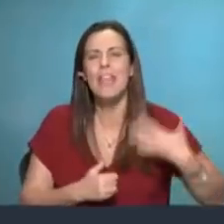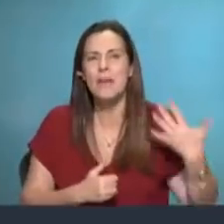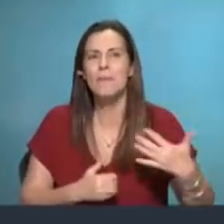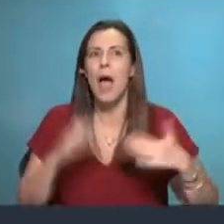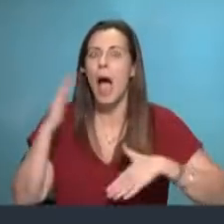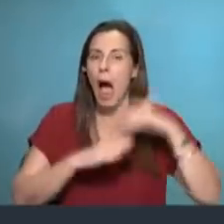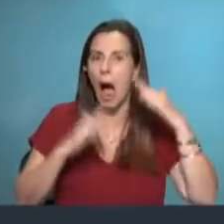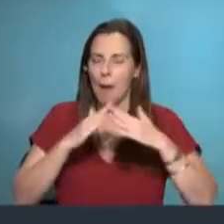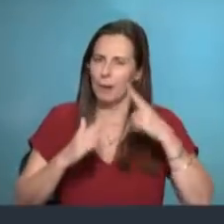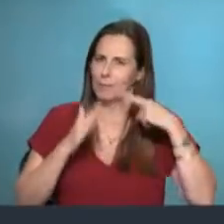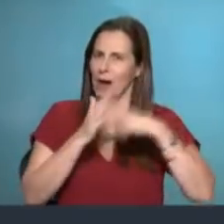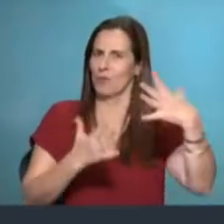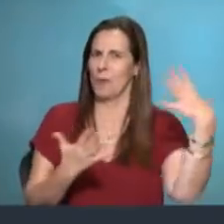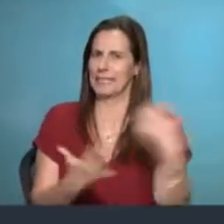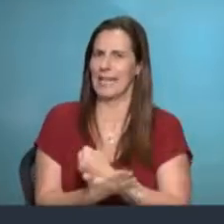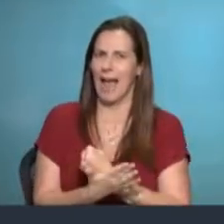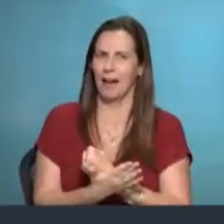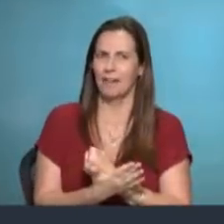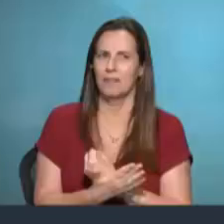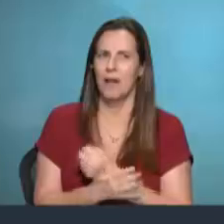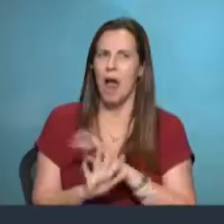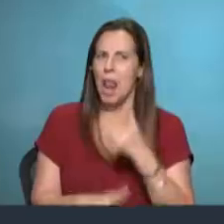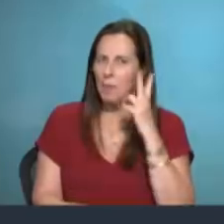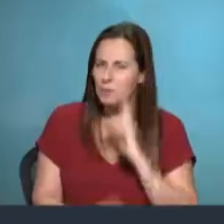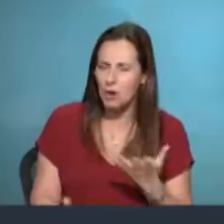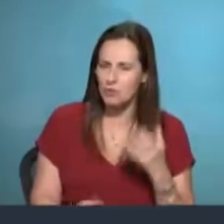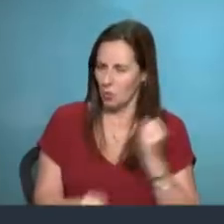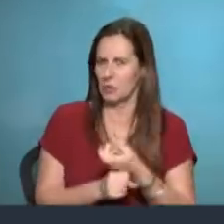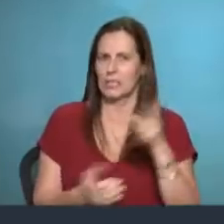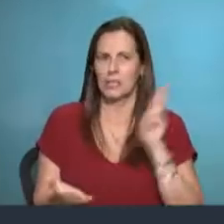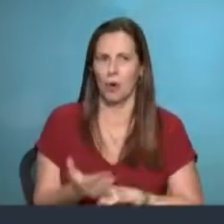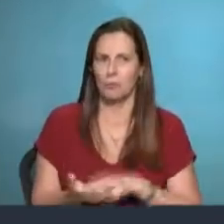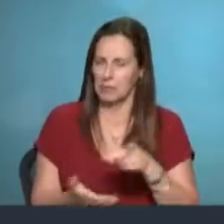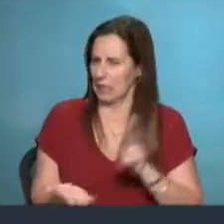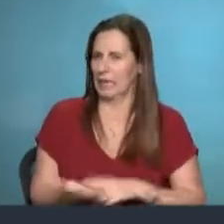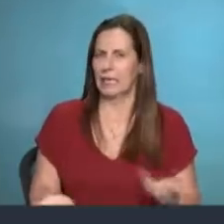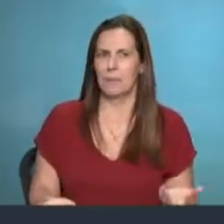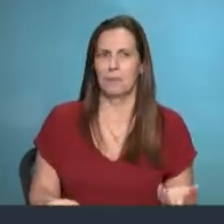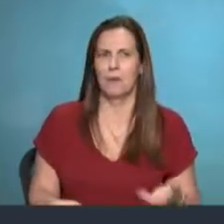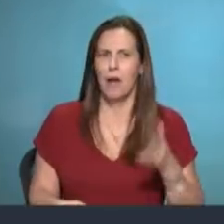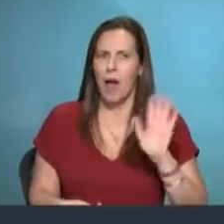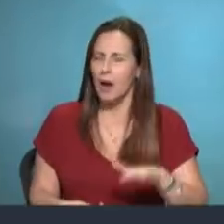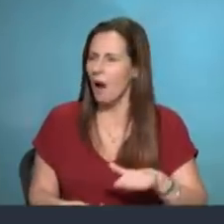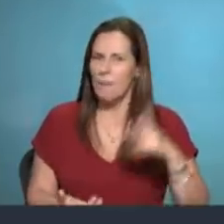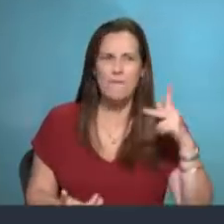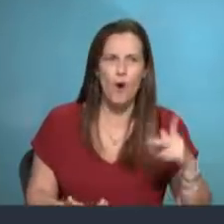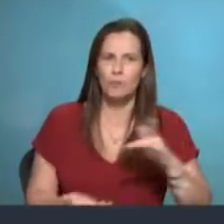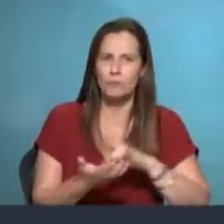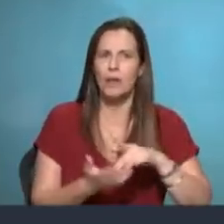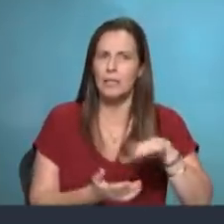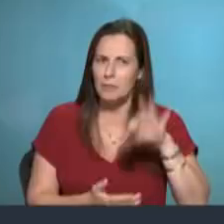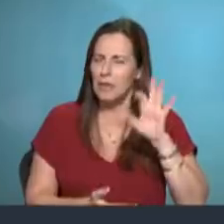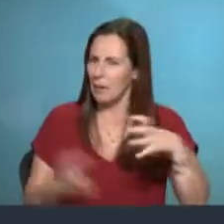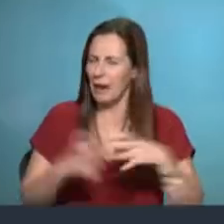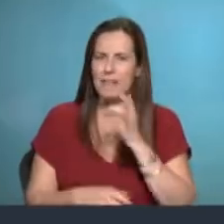ביתו יעיד על הצלחתו. למה להתבייש? שבן אדם עושה את זה נכון, לגיטימי. גם בפרדיס וגם ביישובים אחרים, אתה תמצא גם